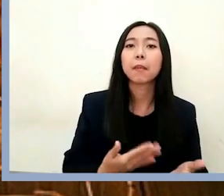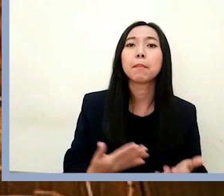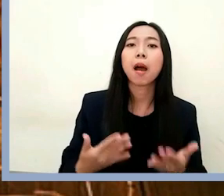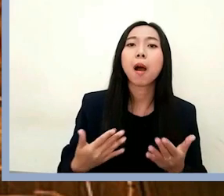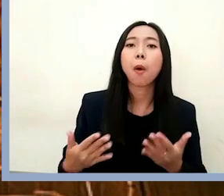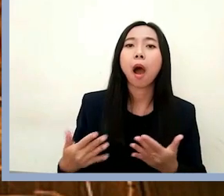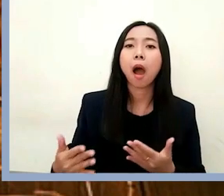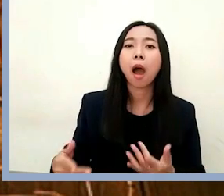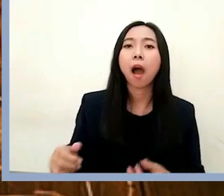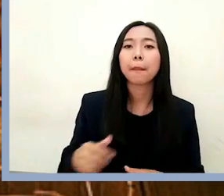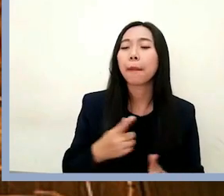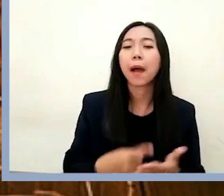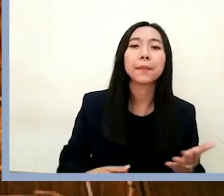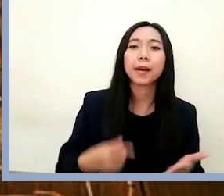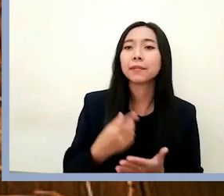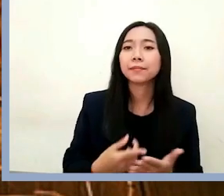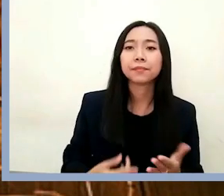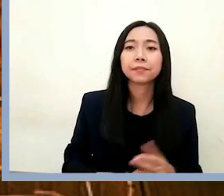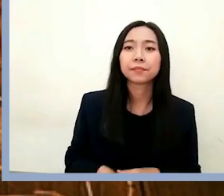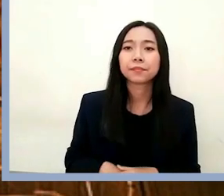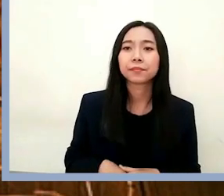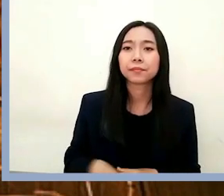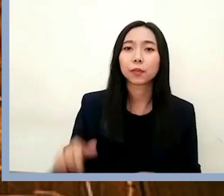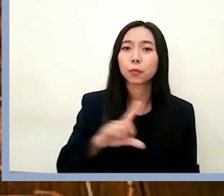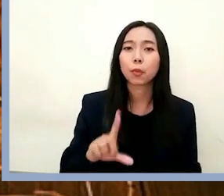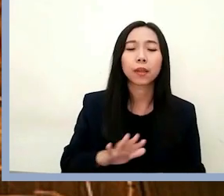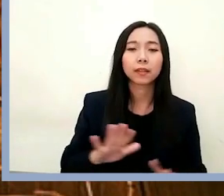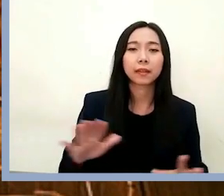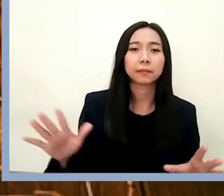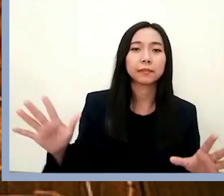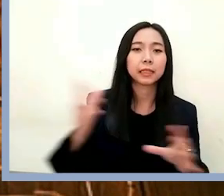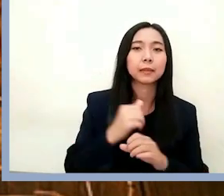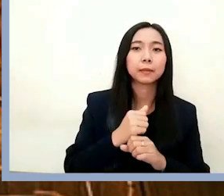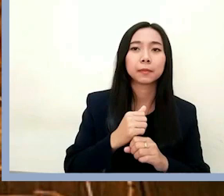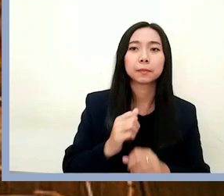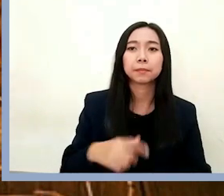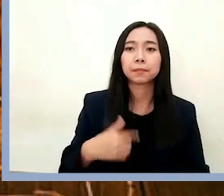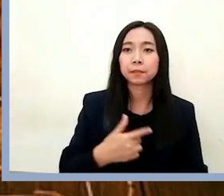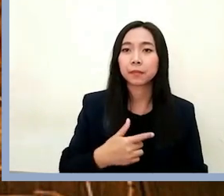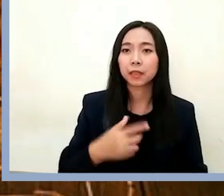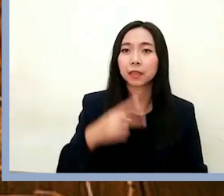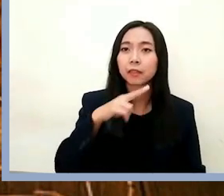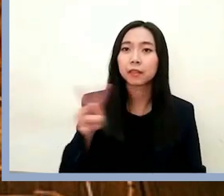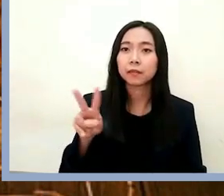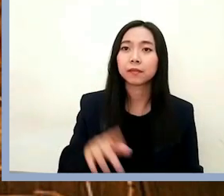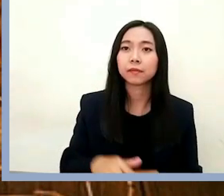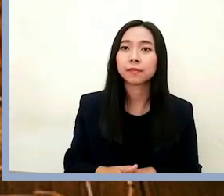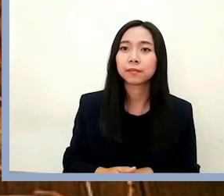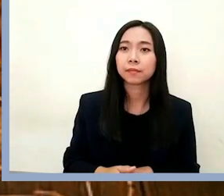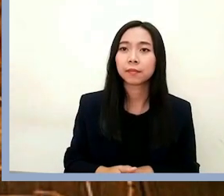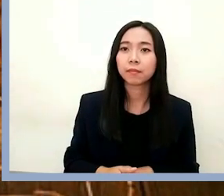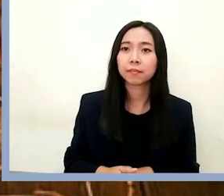didengar apalagi diterima oleh Tuhan yang kita membaca misalnya ya di dalam konteks